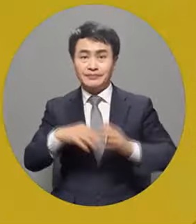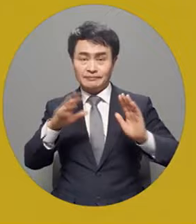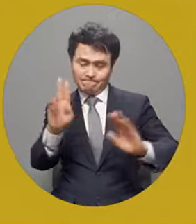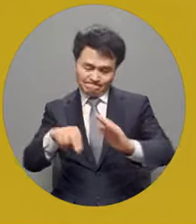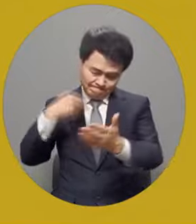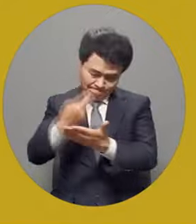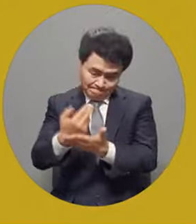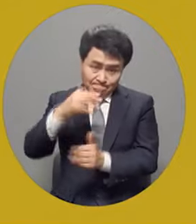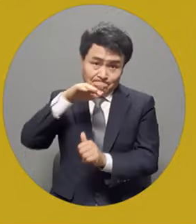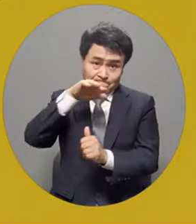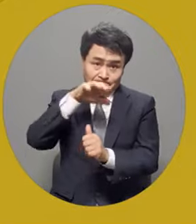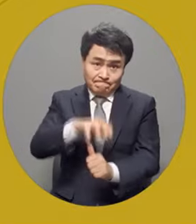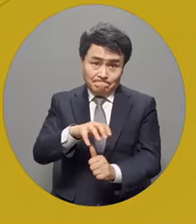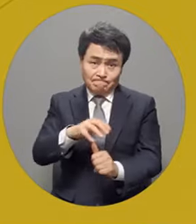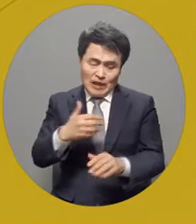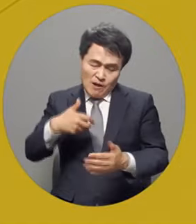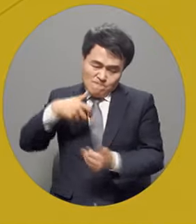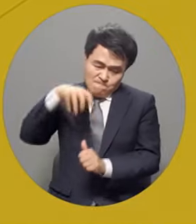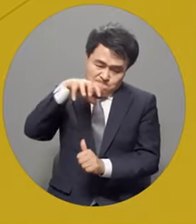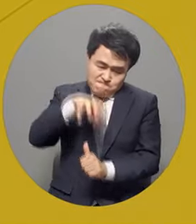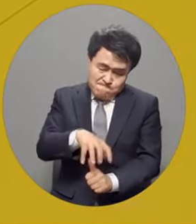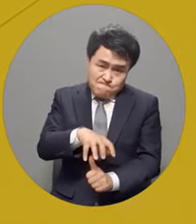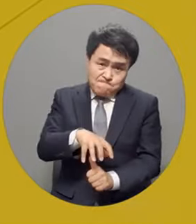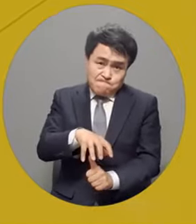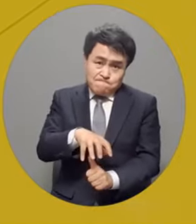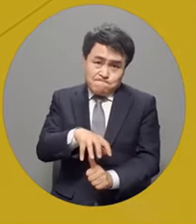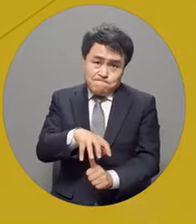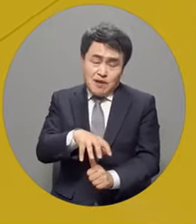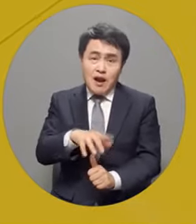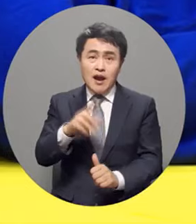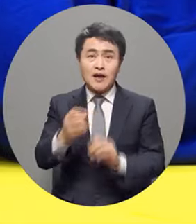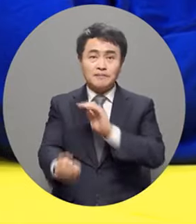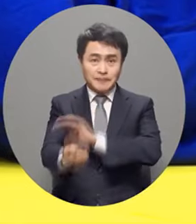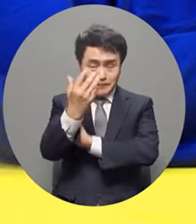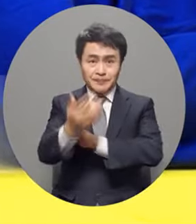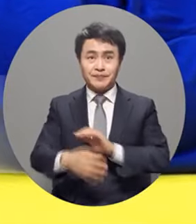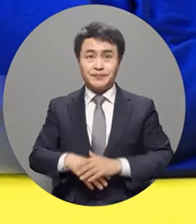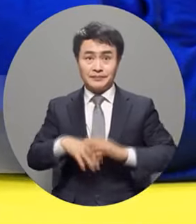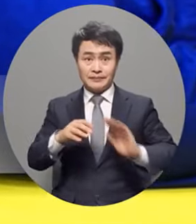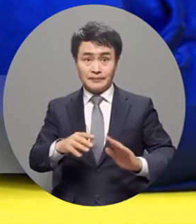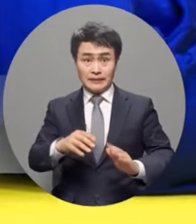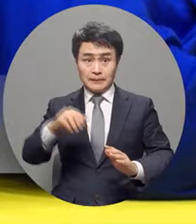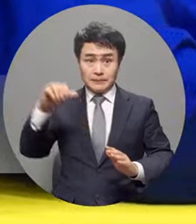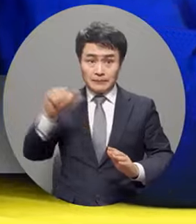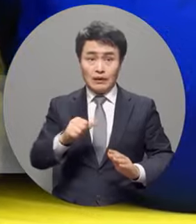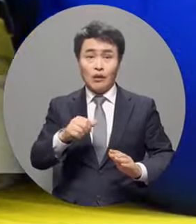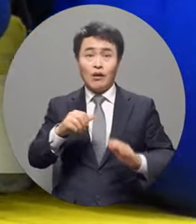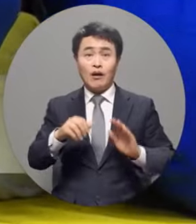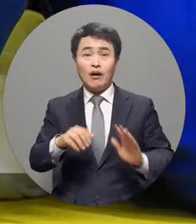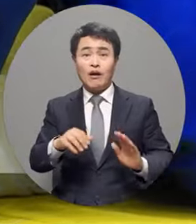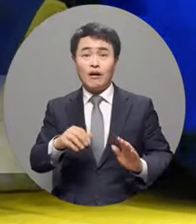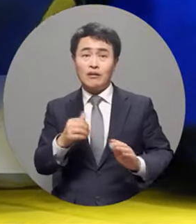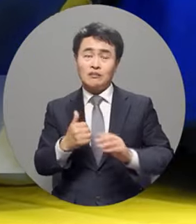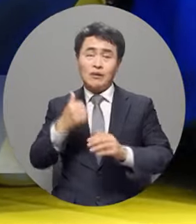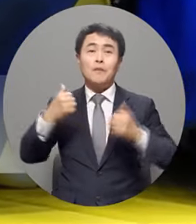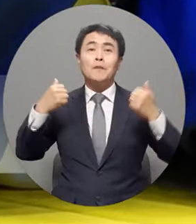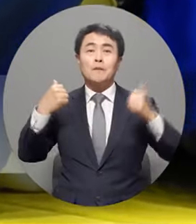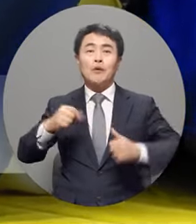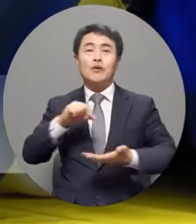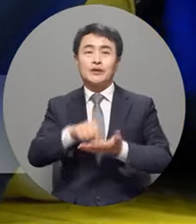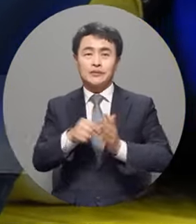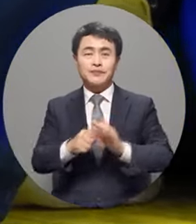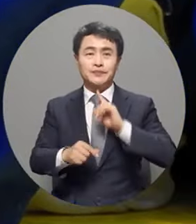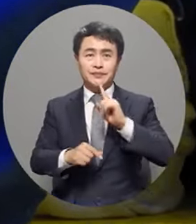매치기를 막아낸 뒤 가로누르기로 한판 승을 거뒀습니다. 패배를 직감한 상대가 저항을 포기할